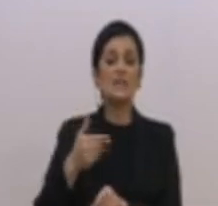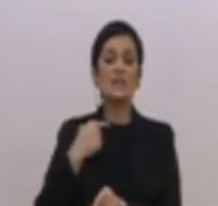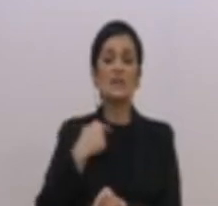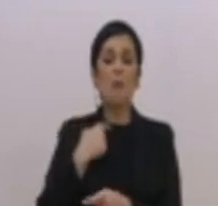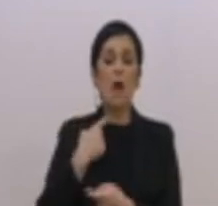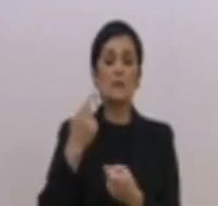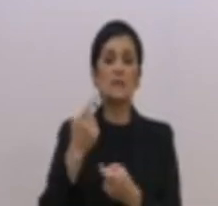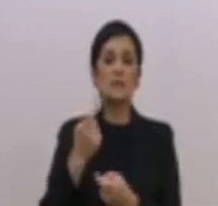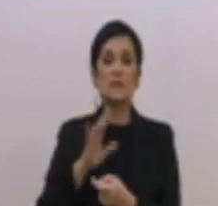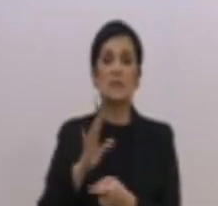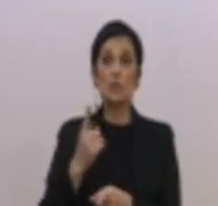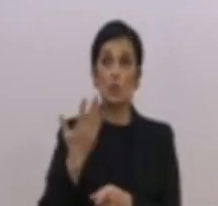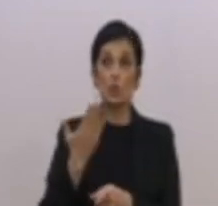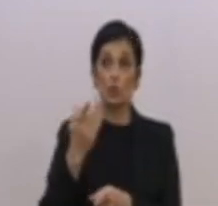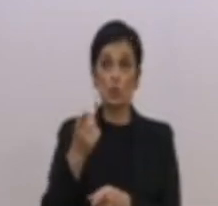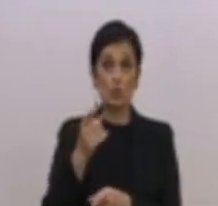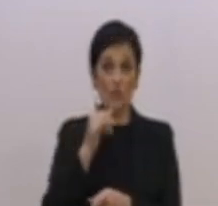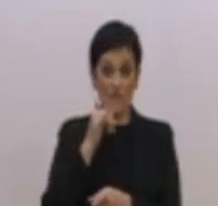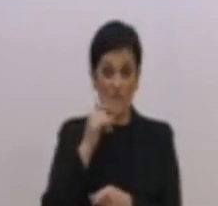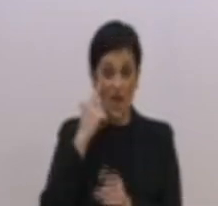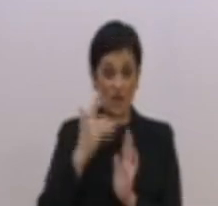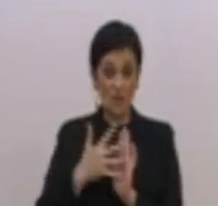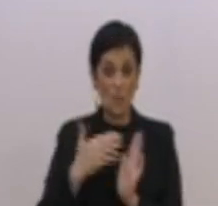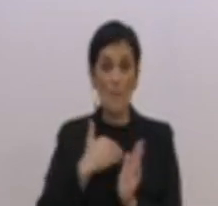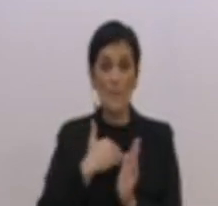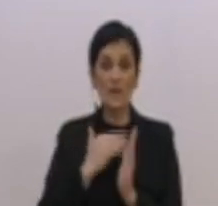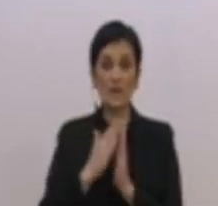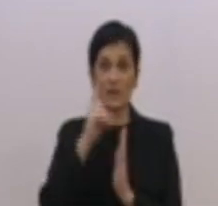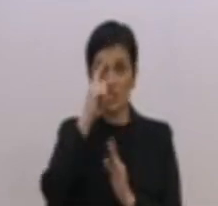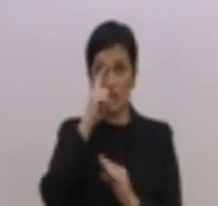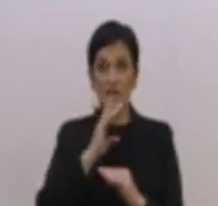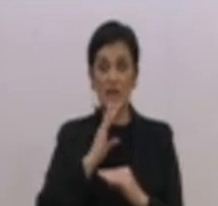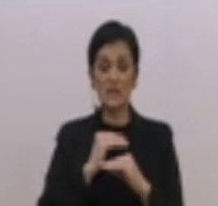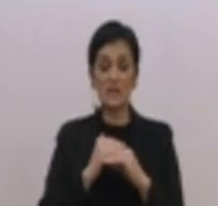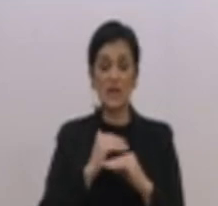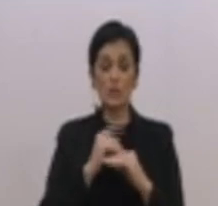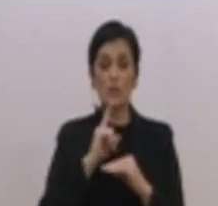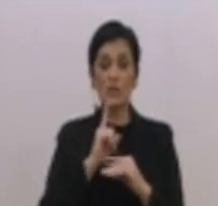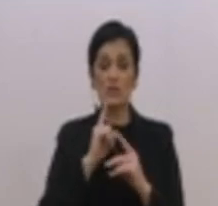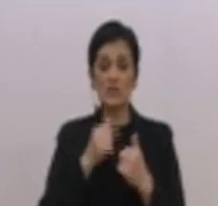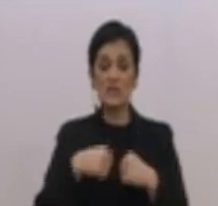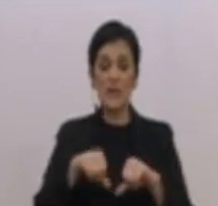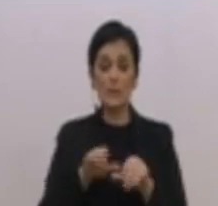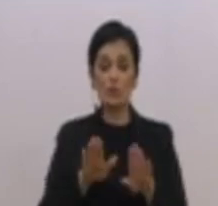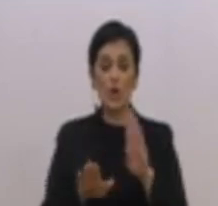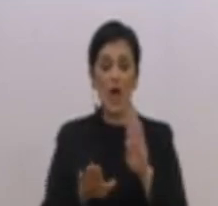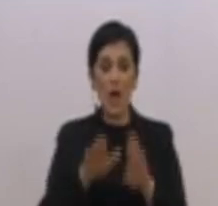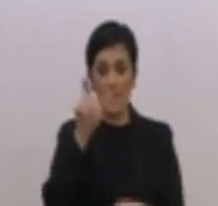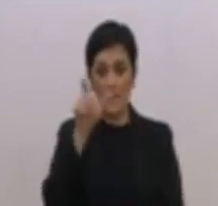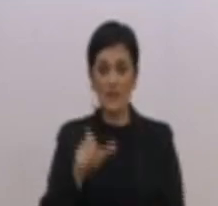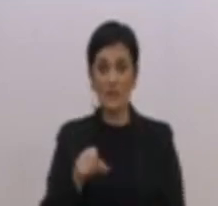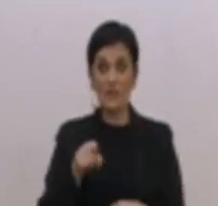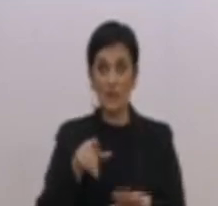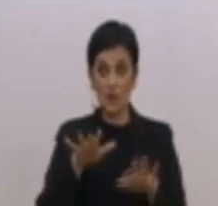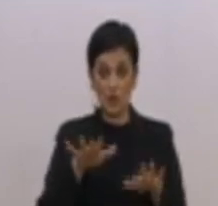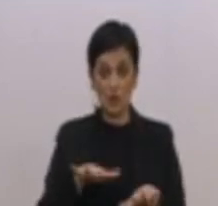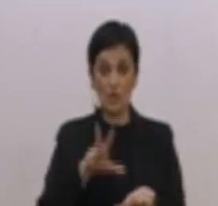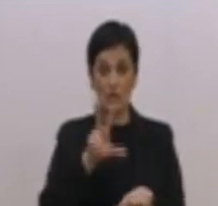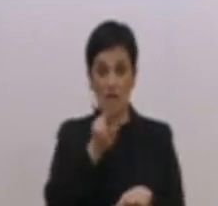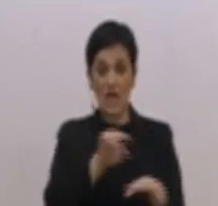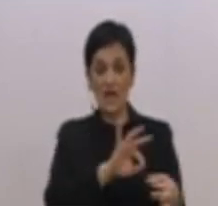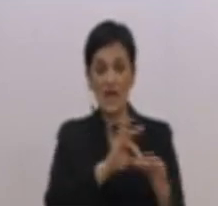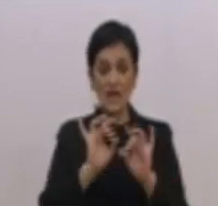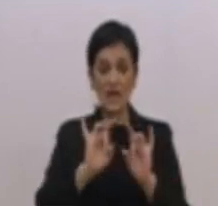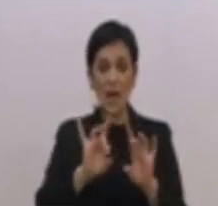იღებდითო. Თუ თქვენ ვერ ხვდებით, მე მინდა ვთხოვო გენდერული თანასწორობის საბჭოს ხელმძღვანელს, რომ ამ ტრიბუნიდან განგიმარტოთ